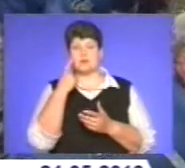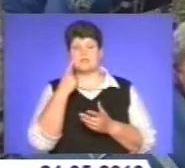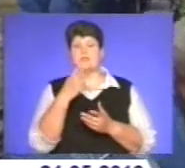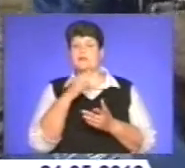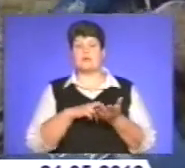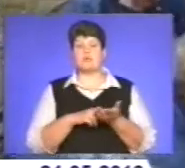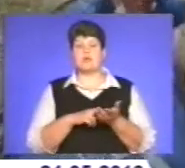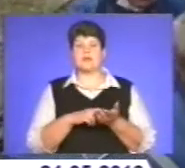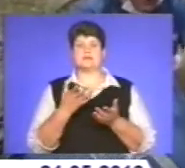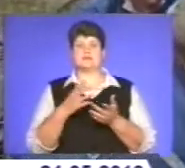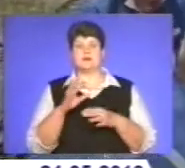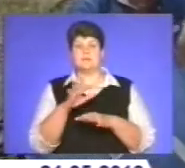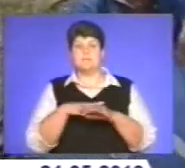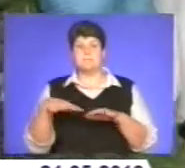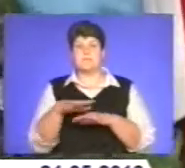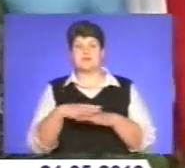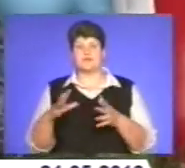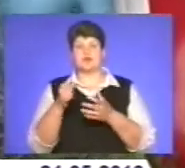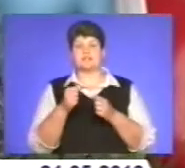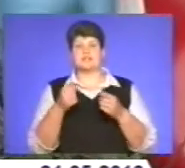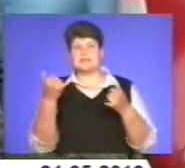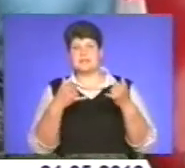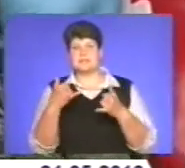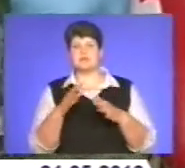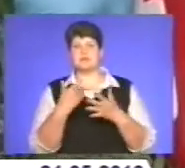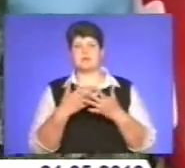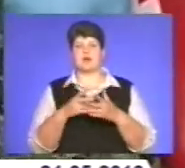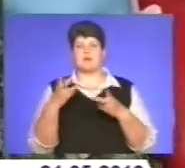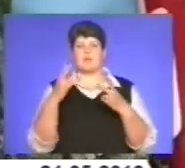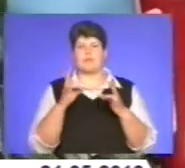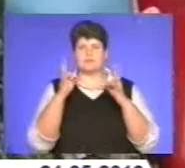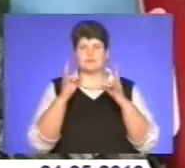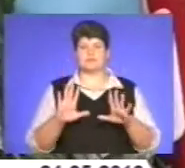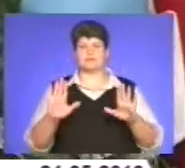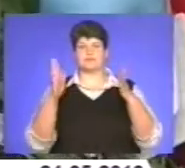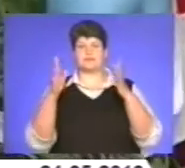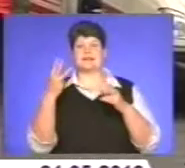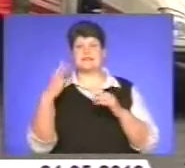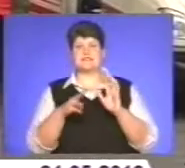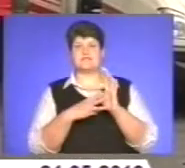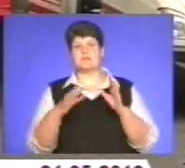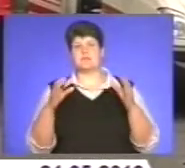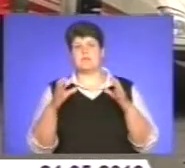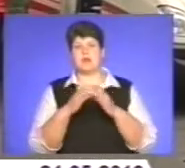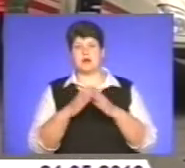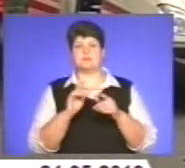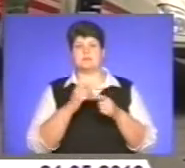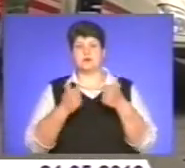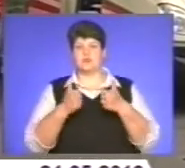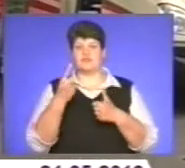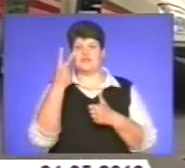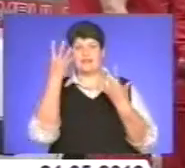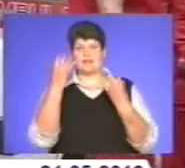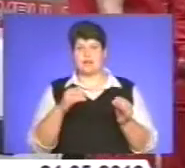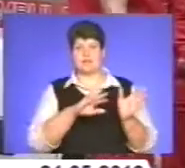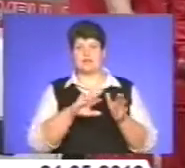масових уражень, пов'язаних із хімічною речовиною, ні поранених після катастрофи. 38 бригад швидкої змагатимуться 2 дні та пройдуть